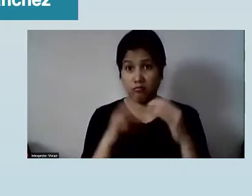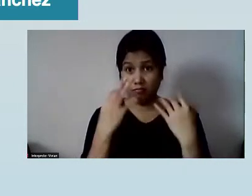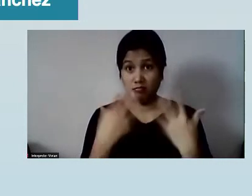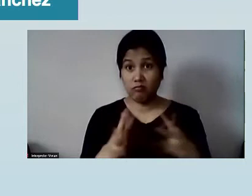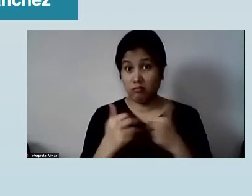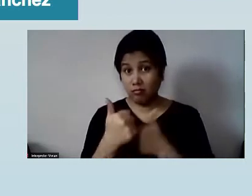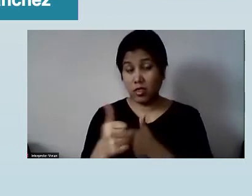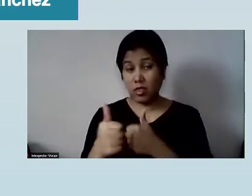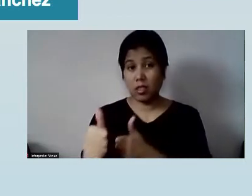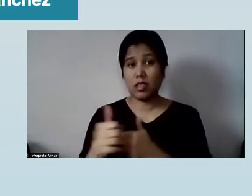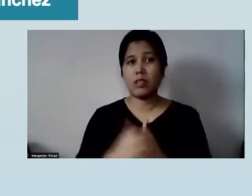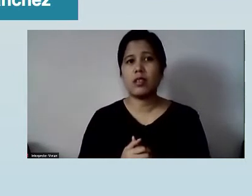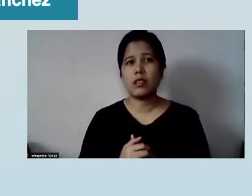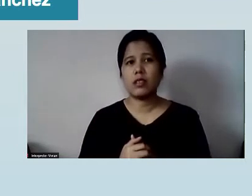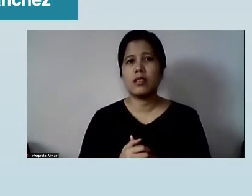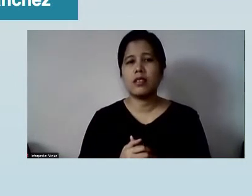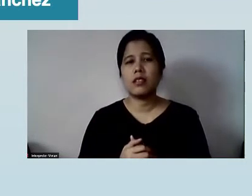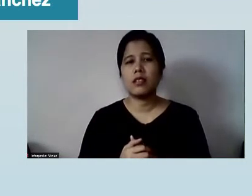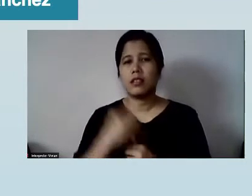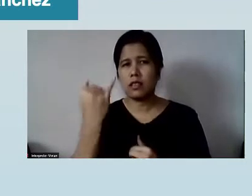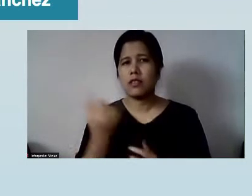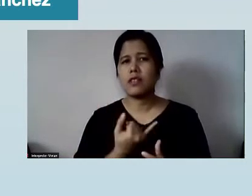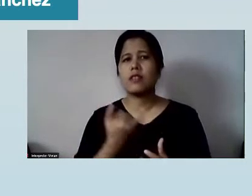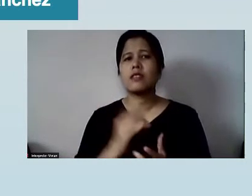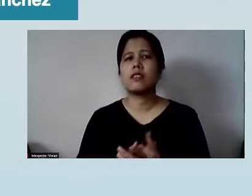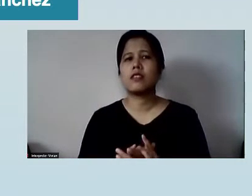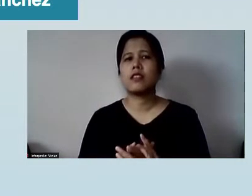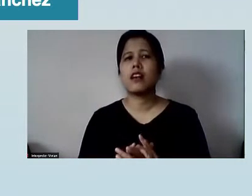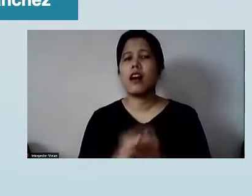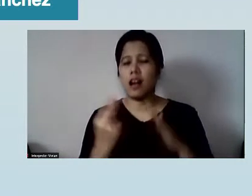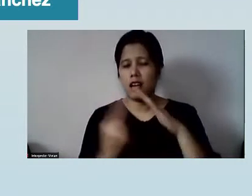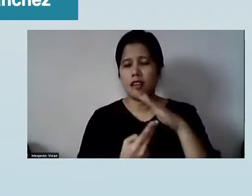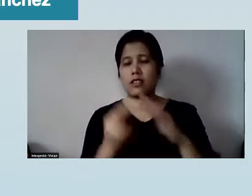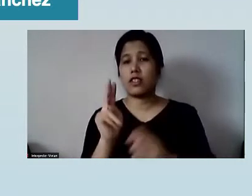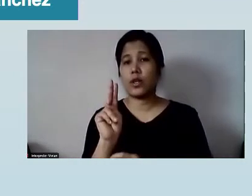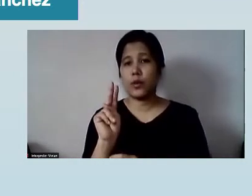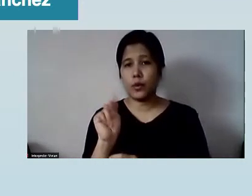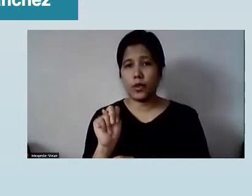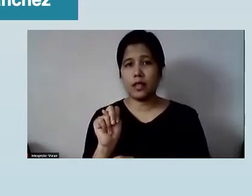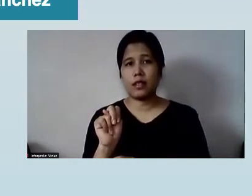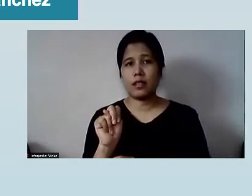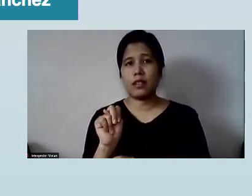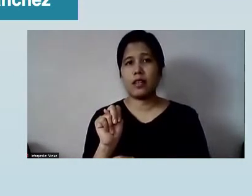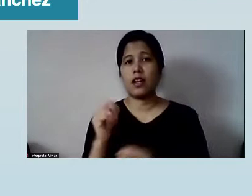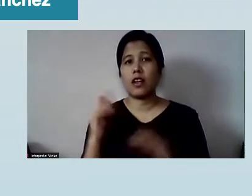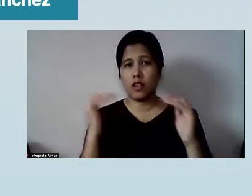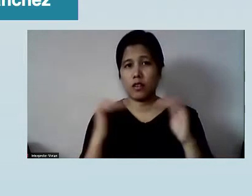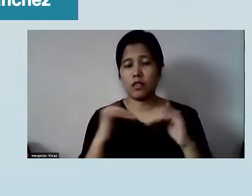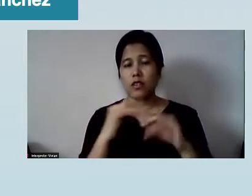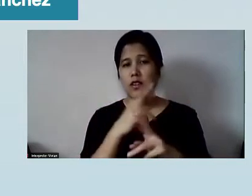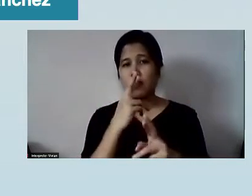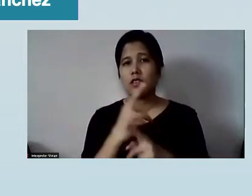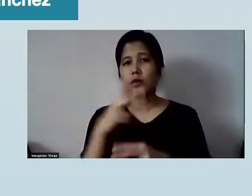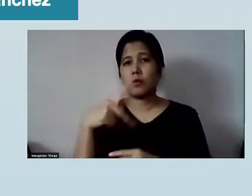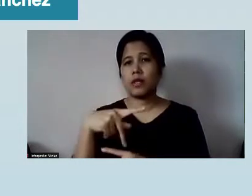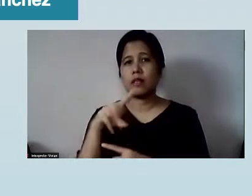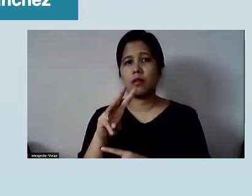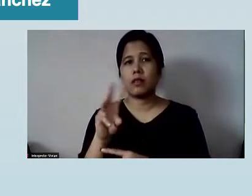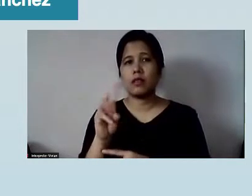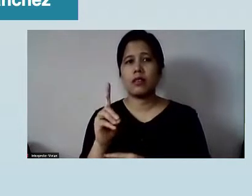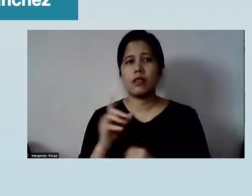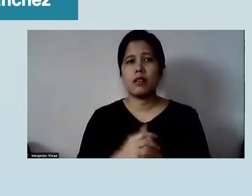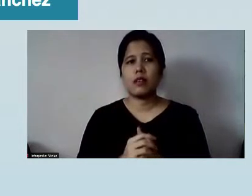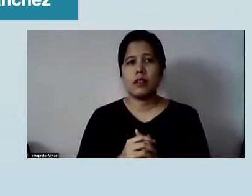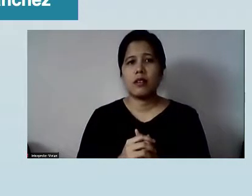17 explicit rights under the UNCRPD, which under Article